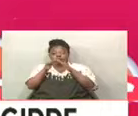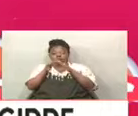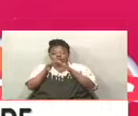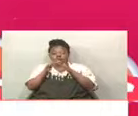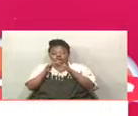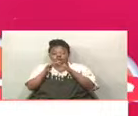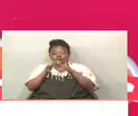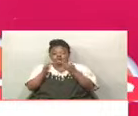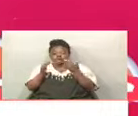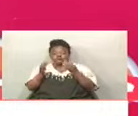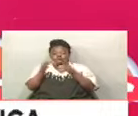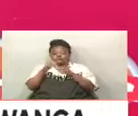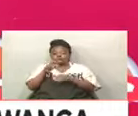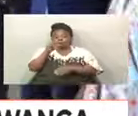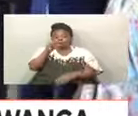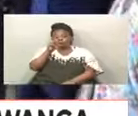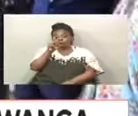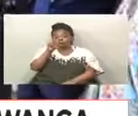balanzi ekagadi